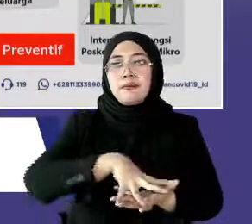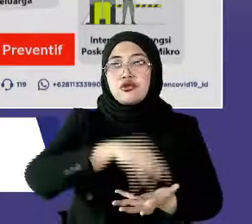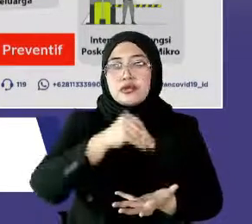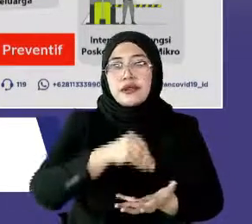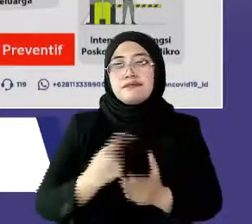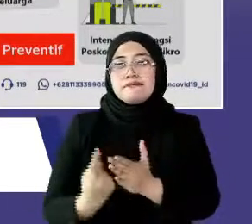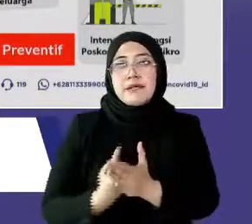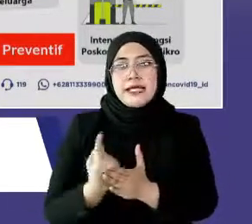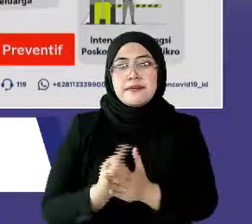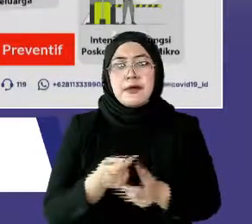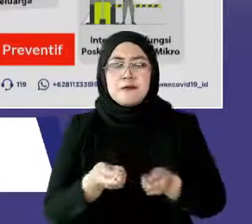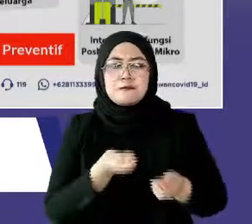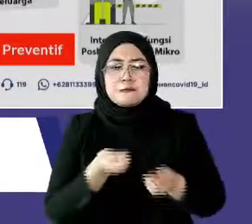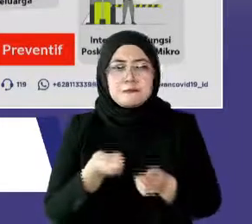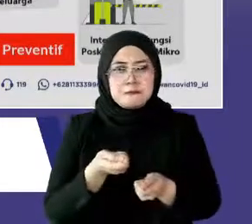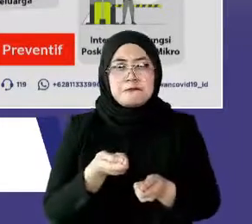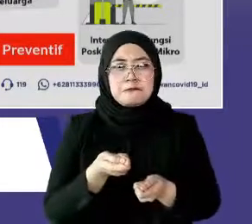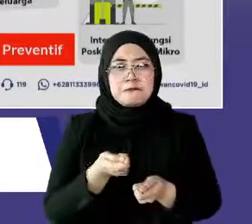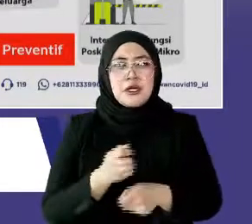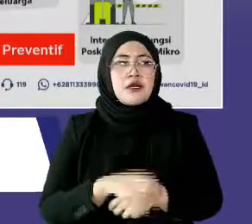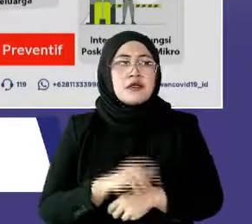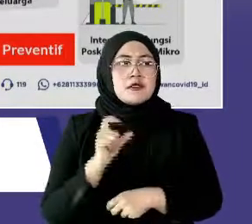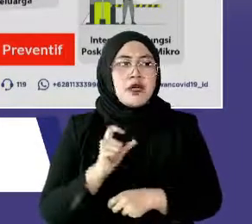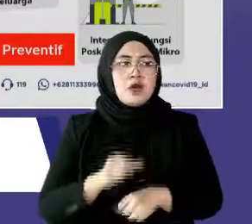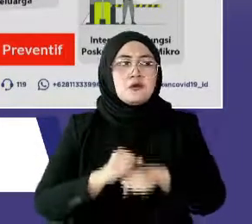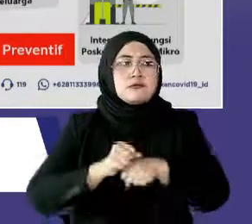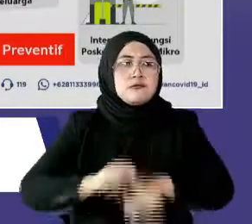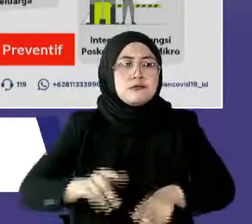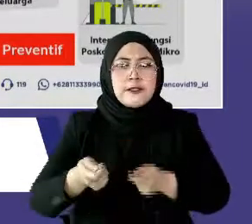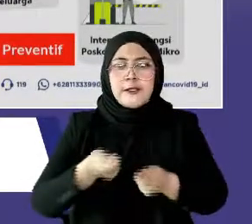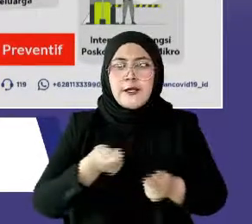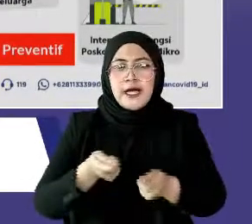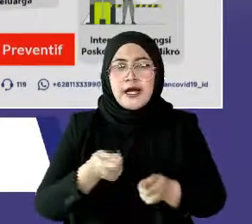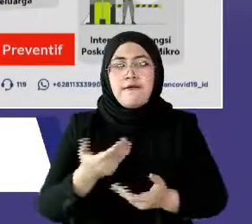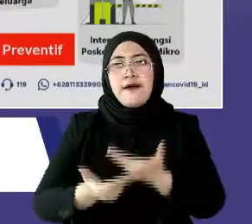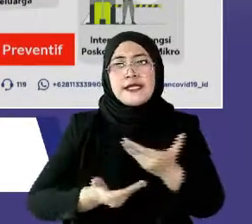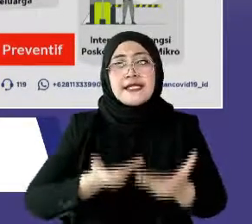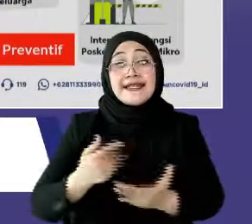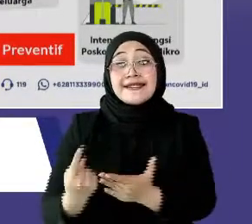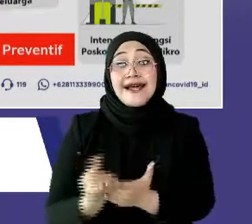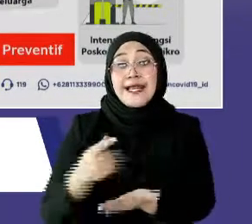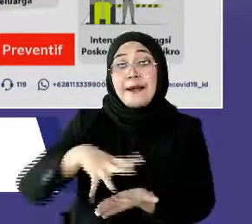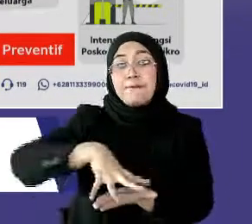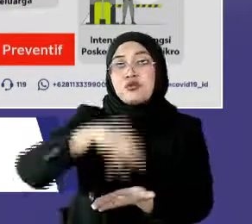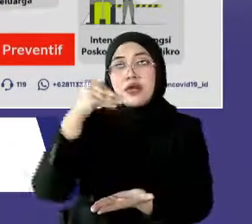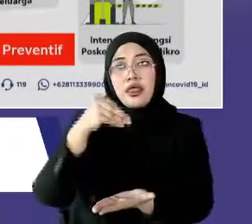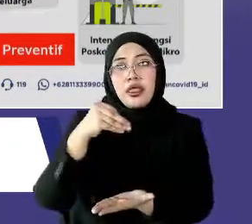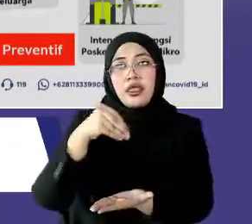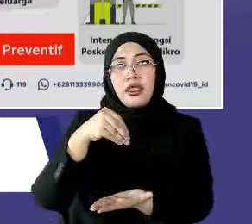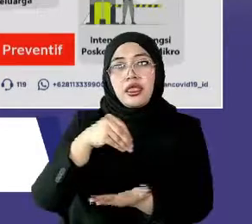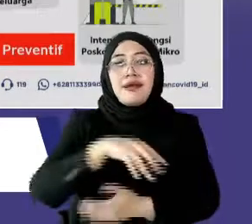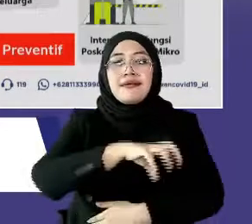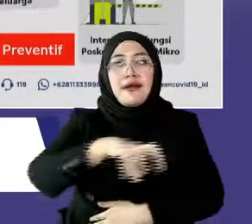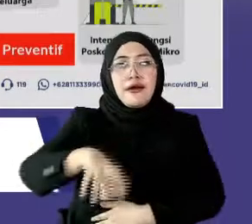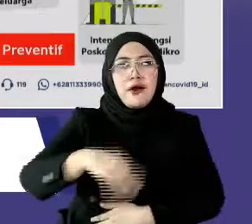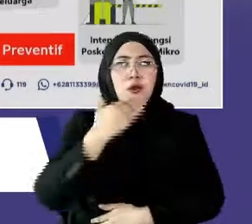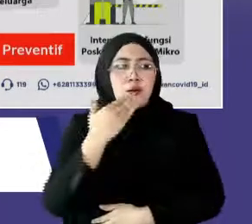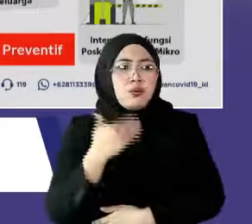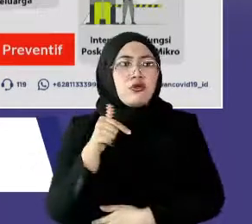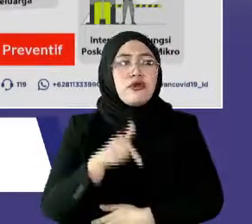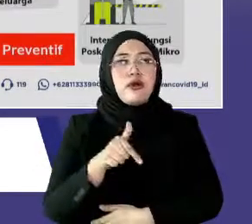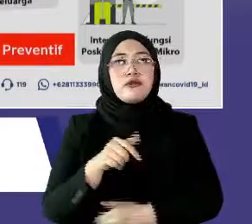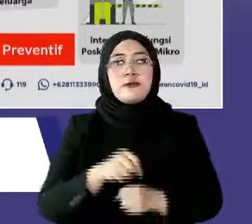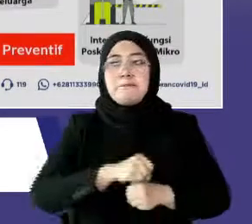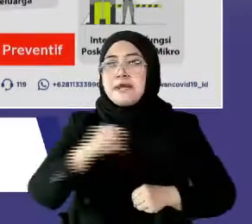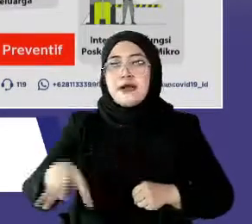meminimalisir peluang penyebaran virus dengan memastikan bahwa fasilitas karantina terpusat dimiliki daerah dan